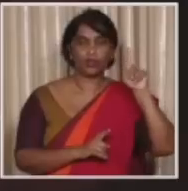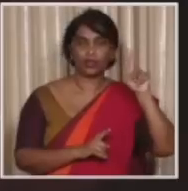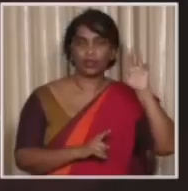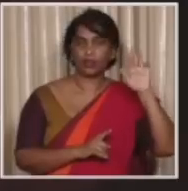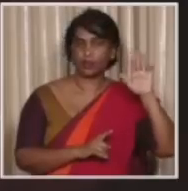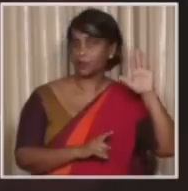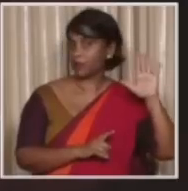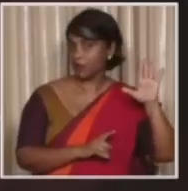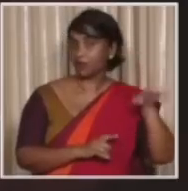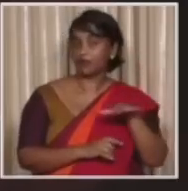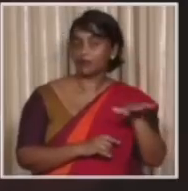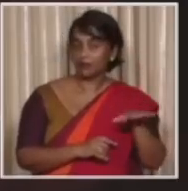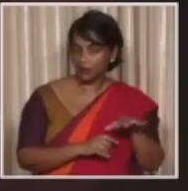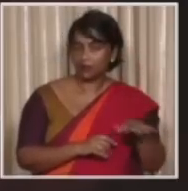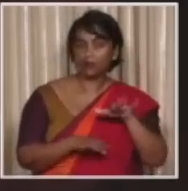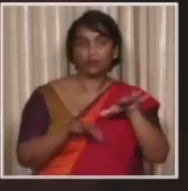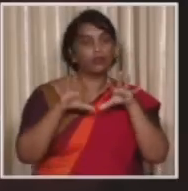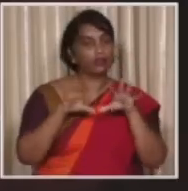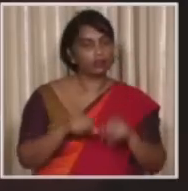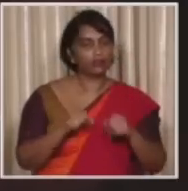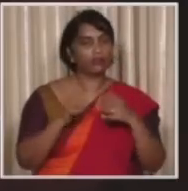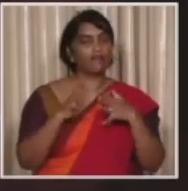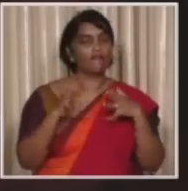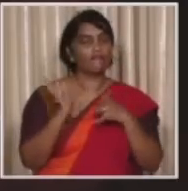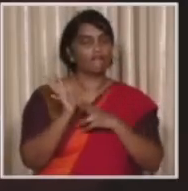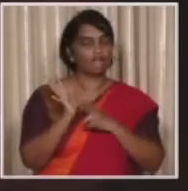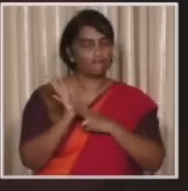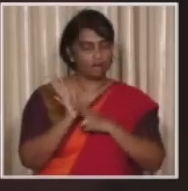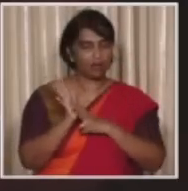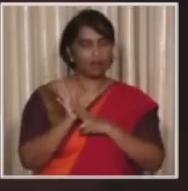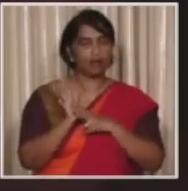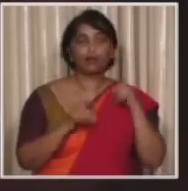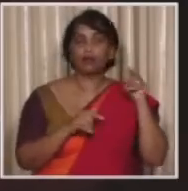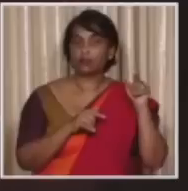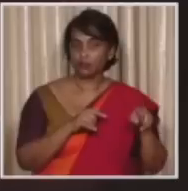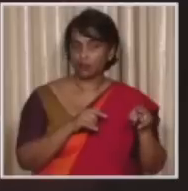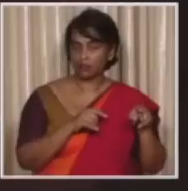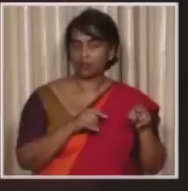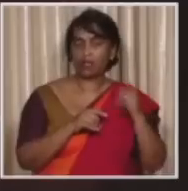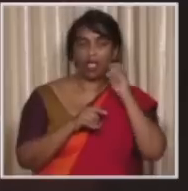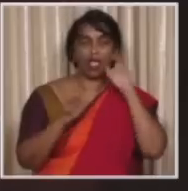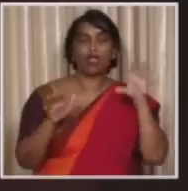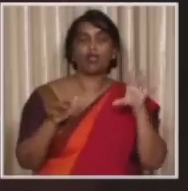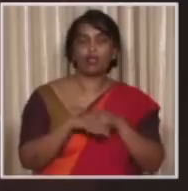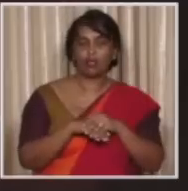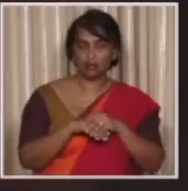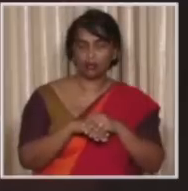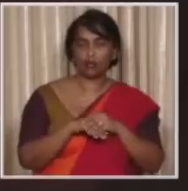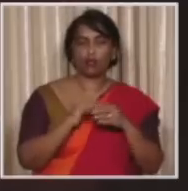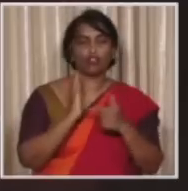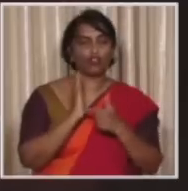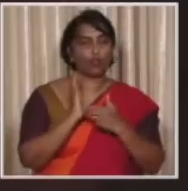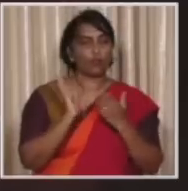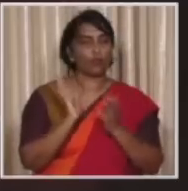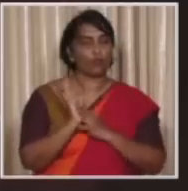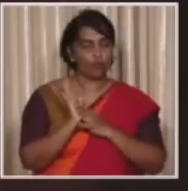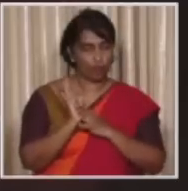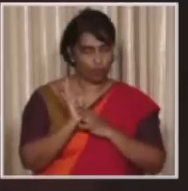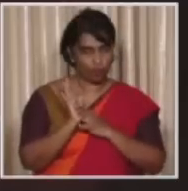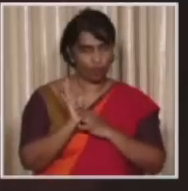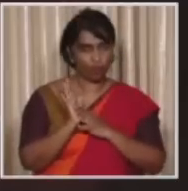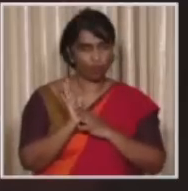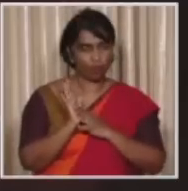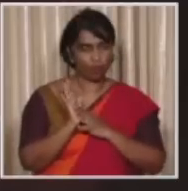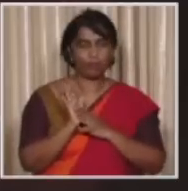24.31.95ක ඉඩමේ අයිතිකරු වජිරා මානින්ගමුව, එයාගේ ස්වාමි පුරුෂයා වෙන්නේ තුවාන් මොහමඩ් රාමසාන්